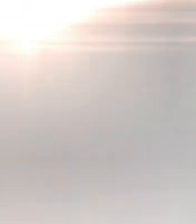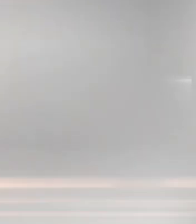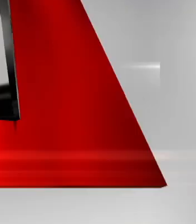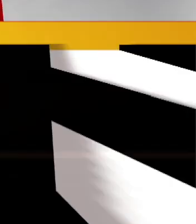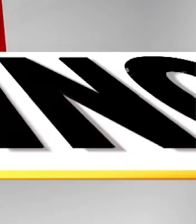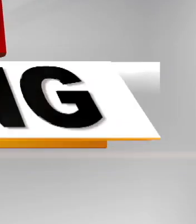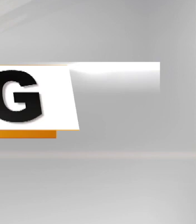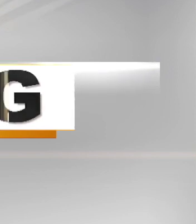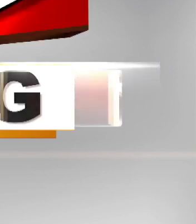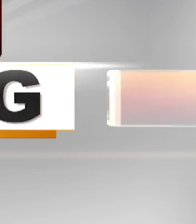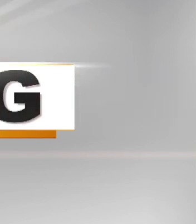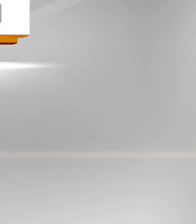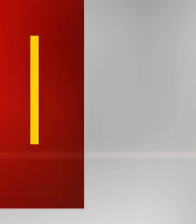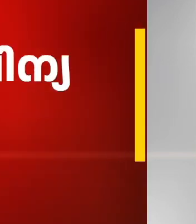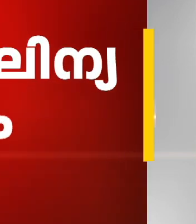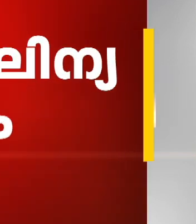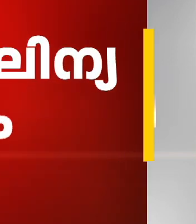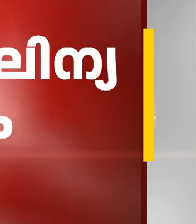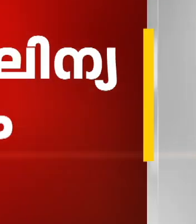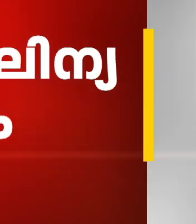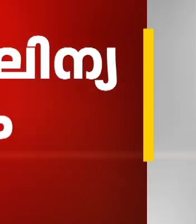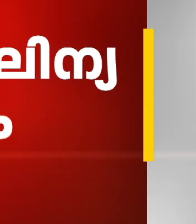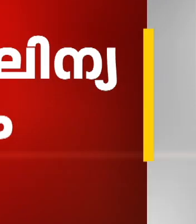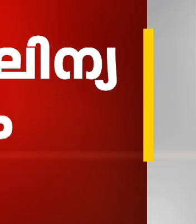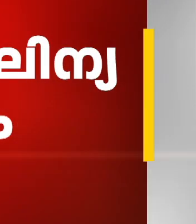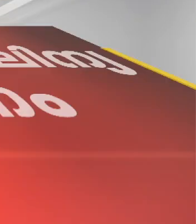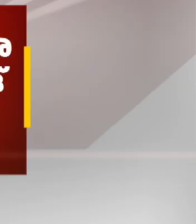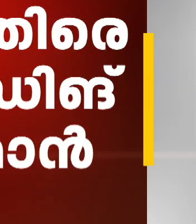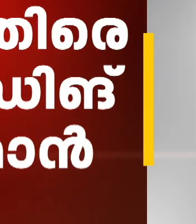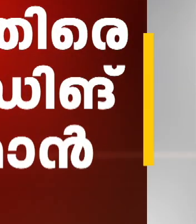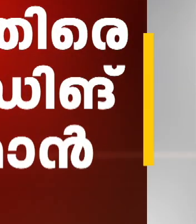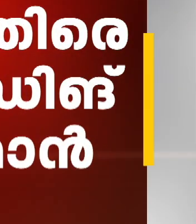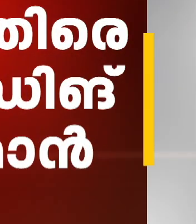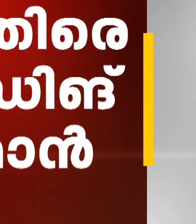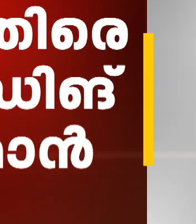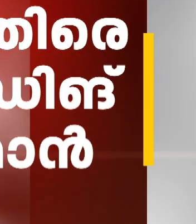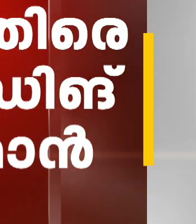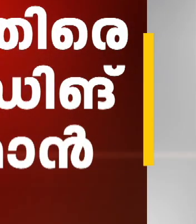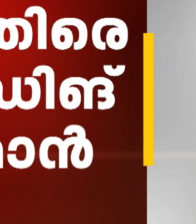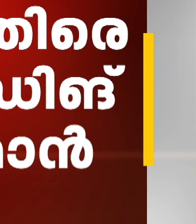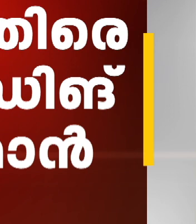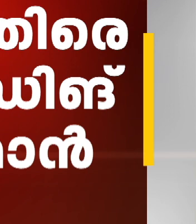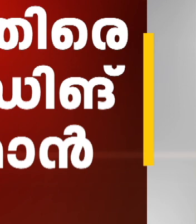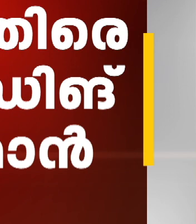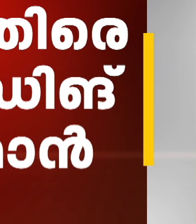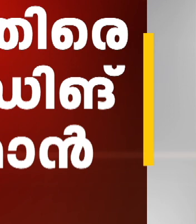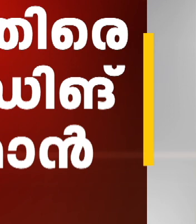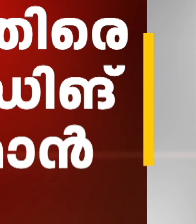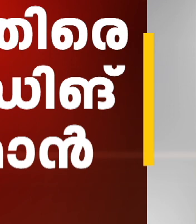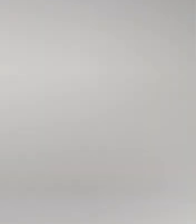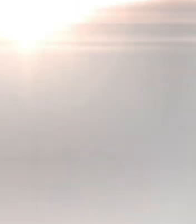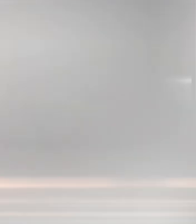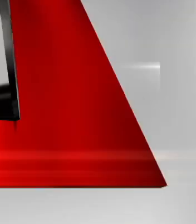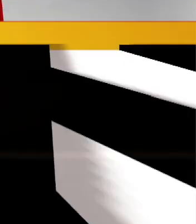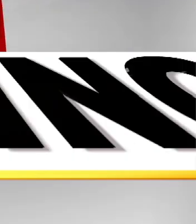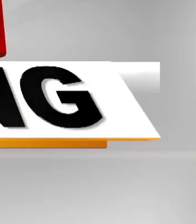പ്രജിൻ, ടി കെ അഷ്റഫ് ഇടതുപക്ഷത്തിന് പിന്തുണ പ്രഖ്യാപിച്ചത് വലിയ വാർത്തയായിരുന്നു. ആ ഘട്ടത്തിൽ വലിയ രീതിയിൽ അദ്ദേഹത്തിന്റെ വരവിനെ ഇടതുപക്ഷം സ്വാഗതം ചെയ്യുകയും